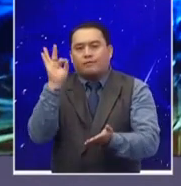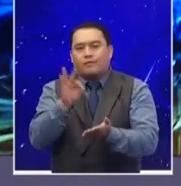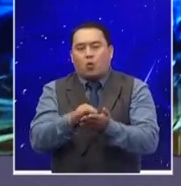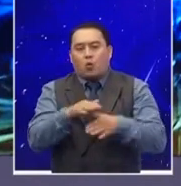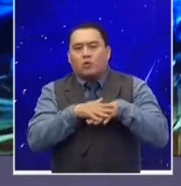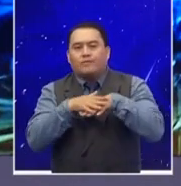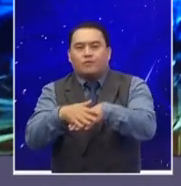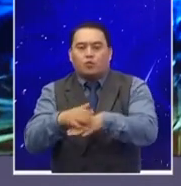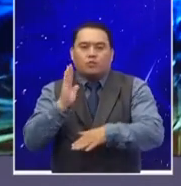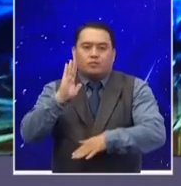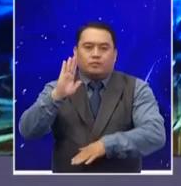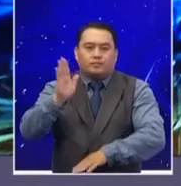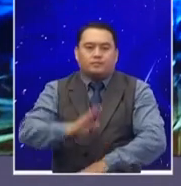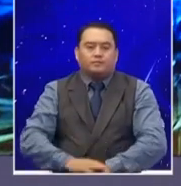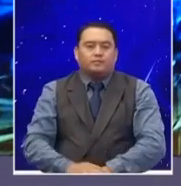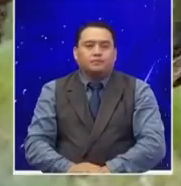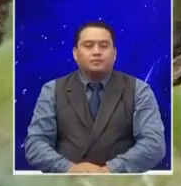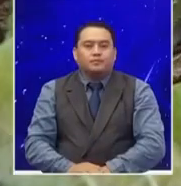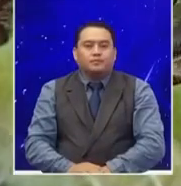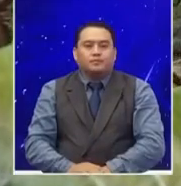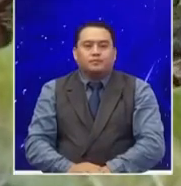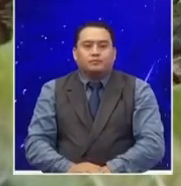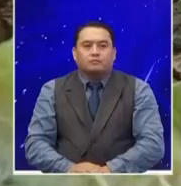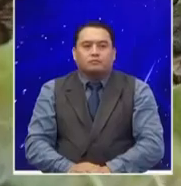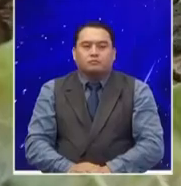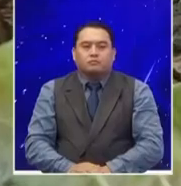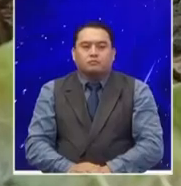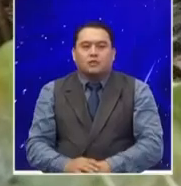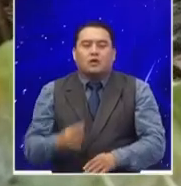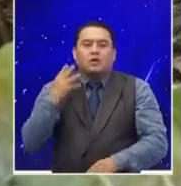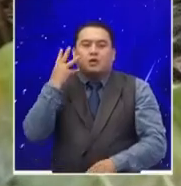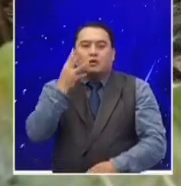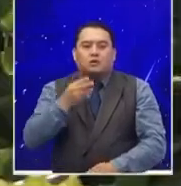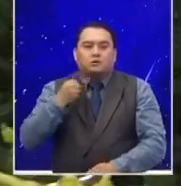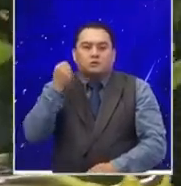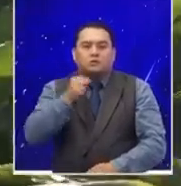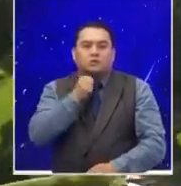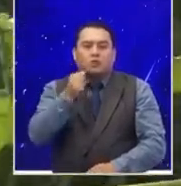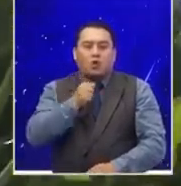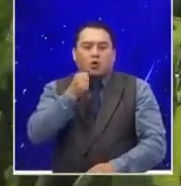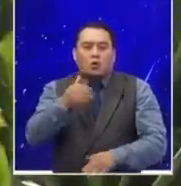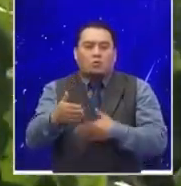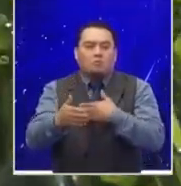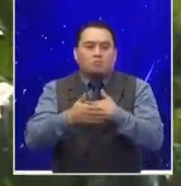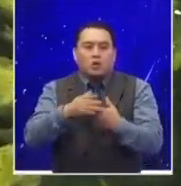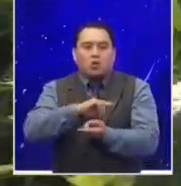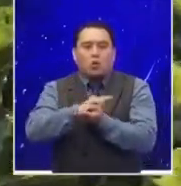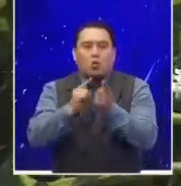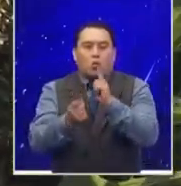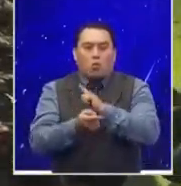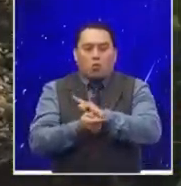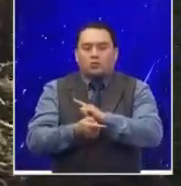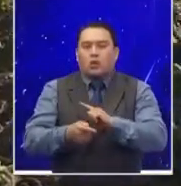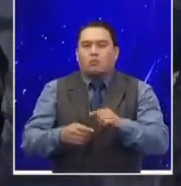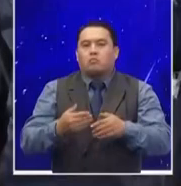выделить необходимую сумму. Айдын Дюсембина свеклу сеет в последние 5 лет. Переквалифицироваться на эту культуру